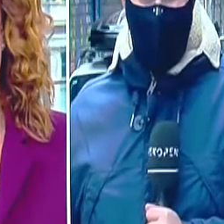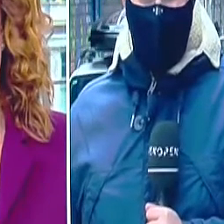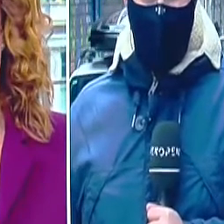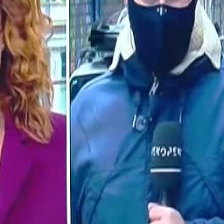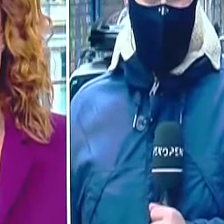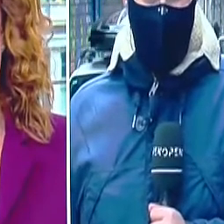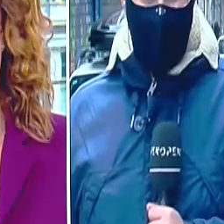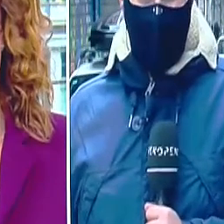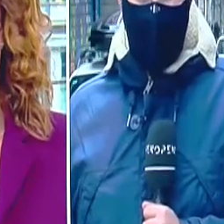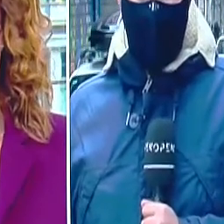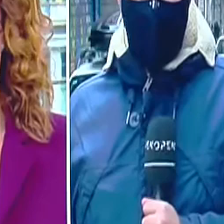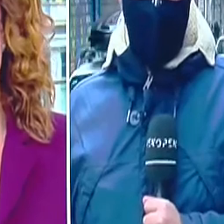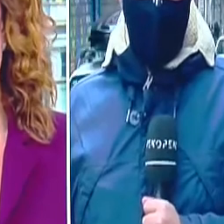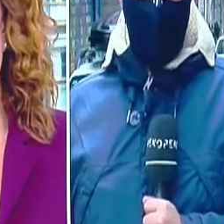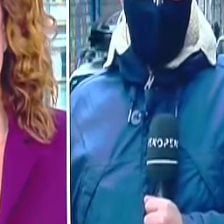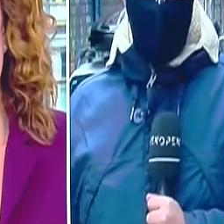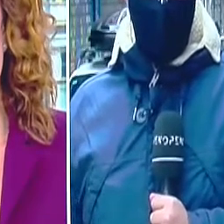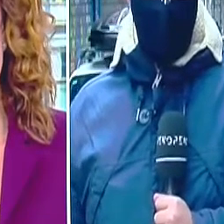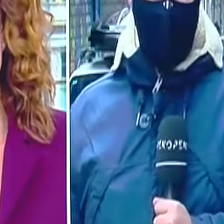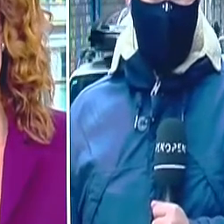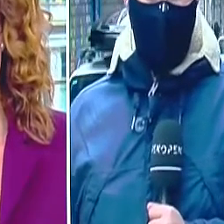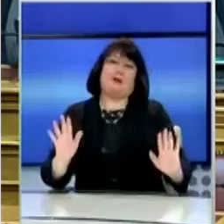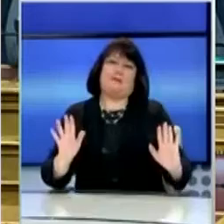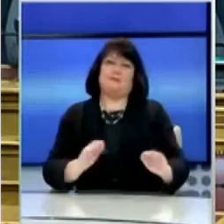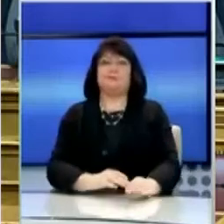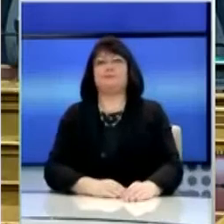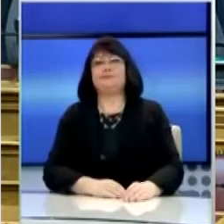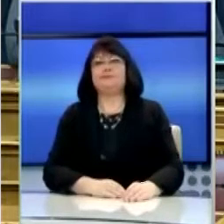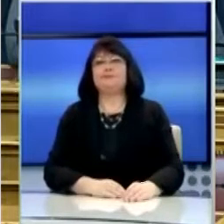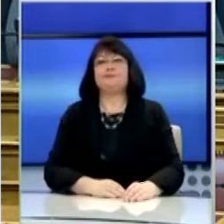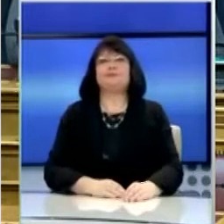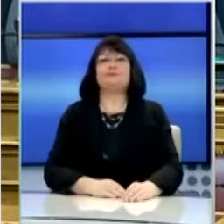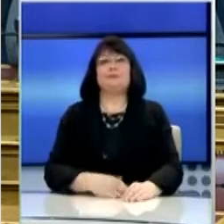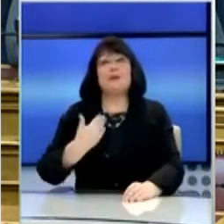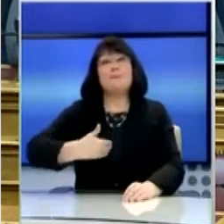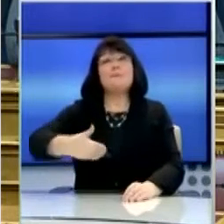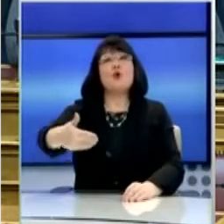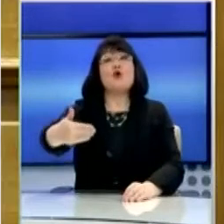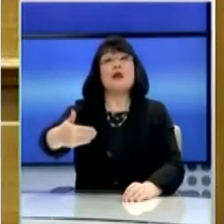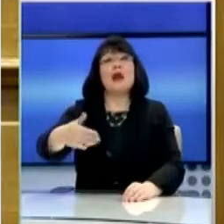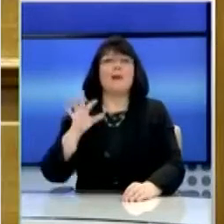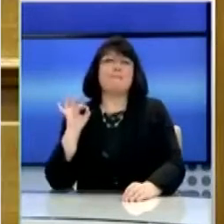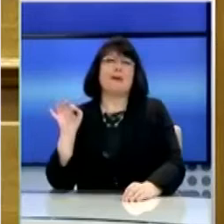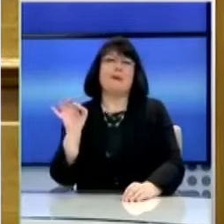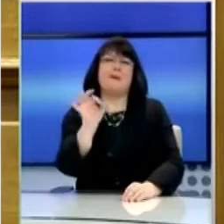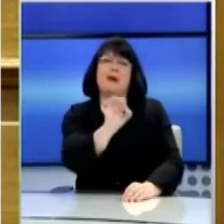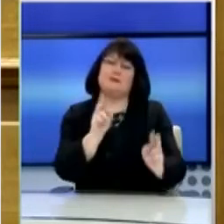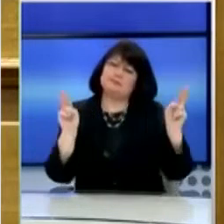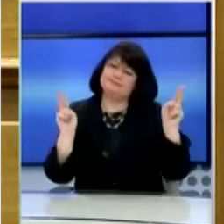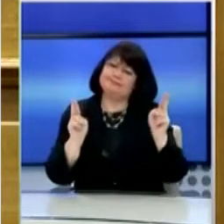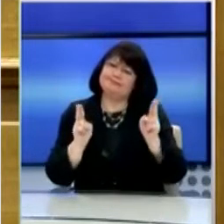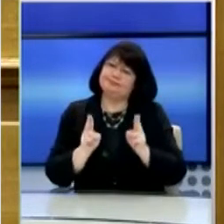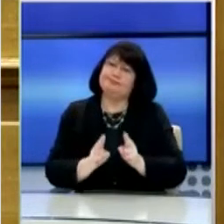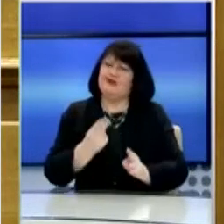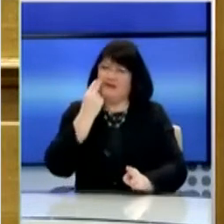άσκοπες μετακινήσεις. Ακριβώς, Λίνα. Δύο είναι τα μέτρα στήριξης της οικονομίας. 80%, η κάλυψη στο